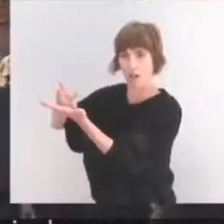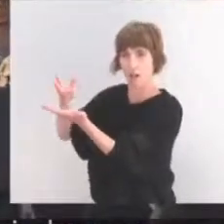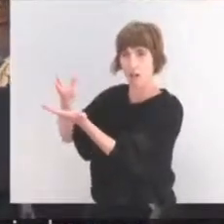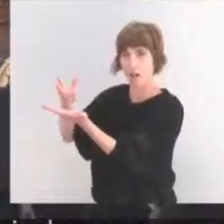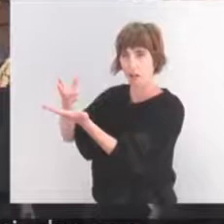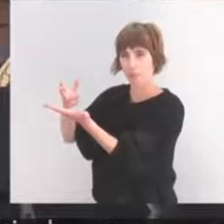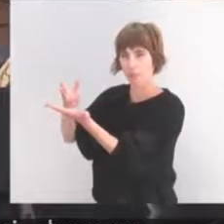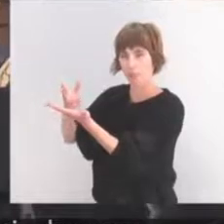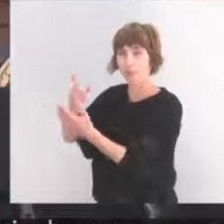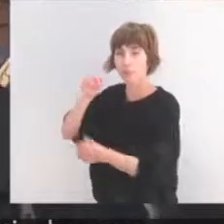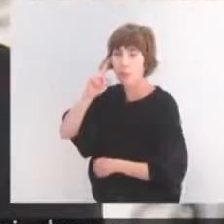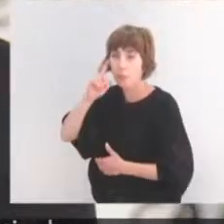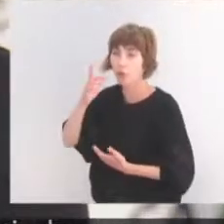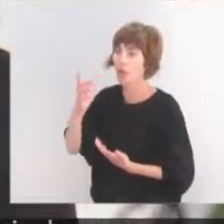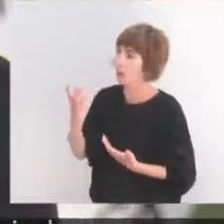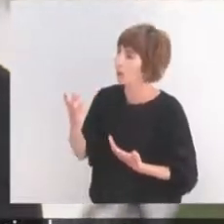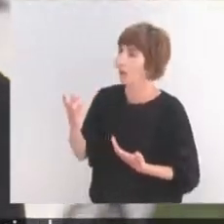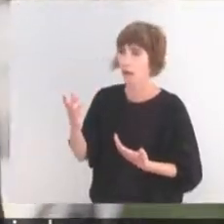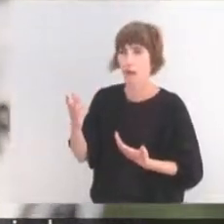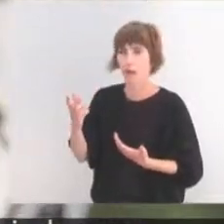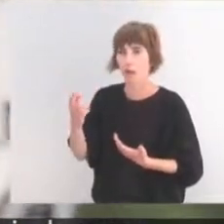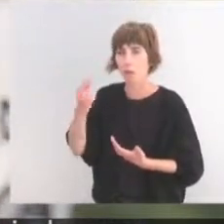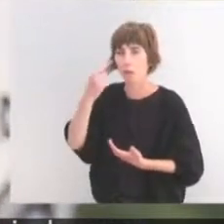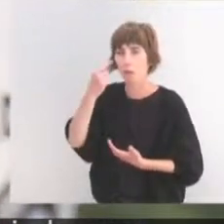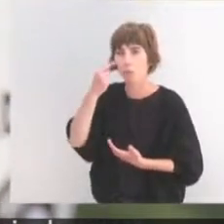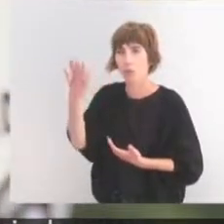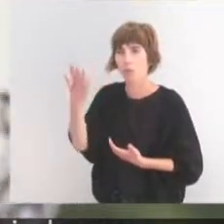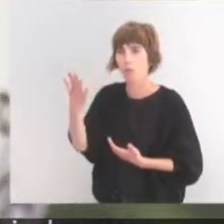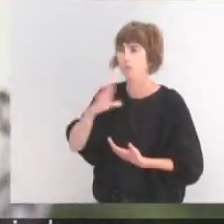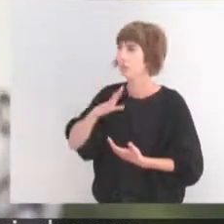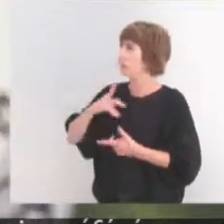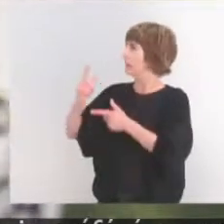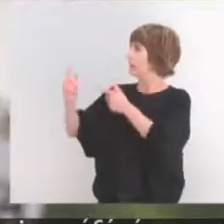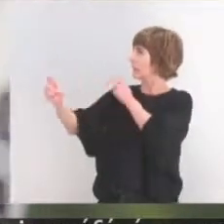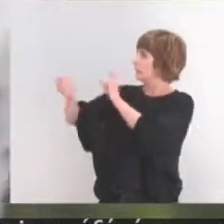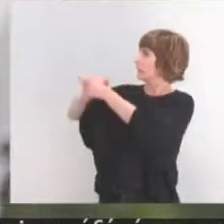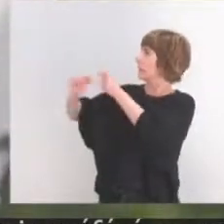parfois, venant de loin, on peut converger dès lors qu'il